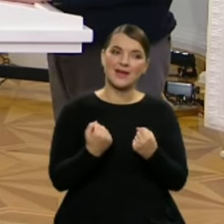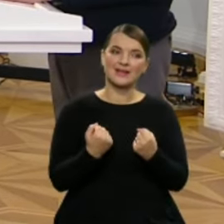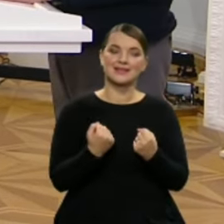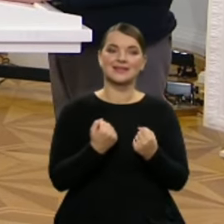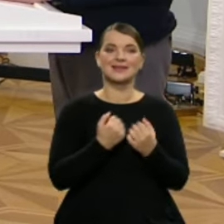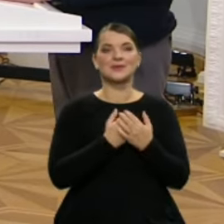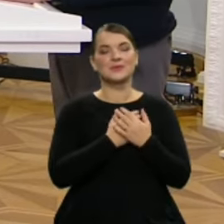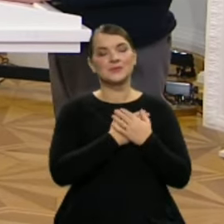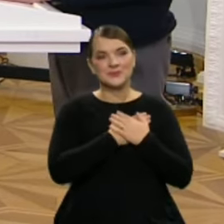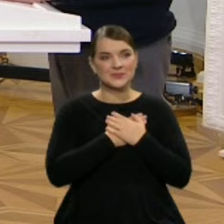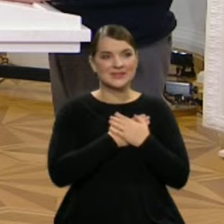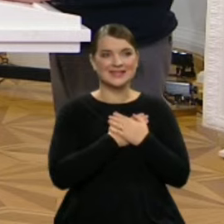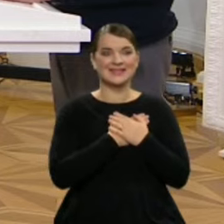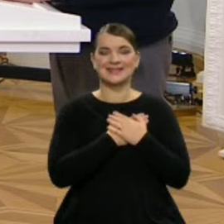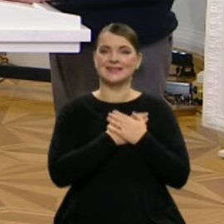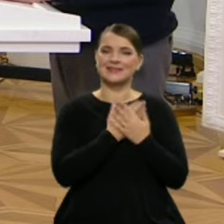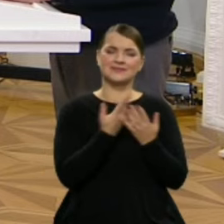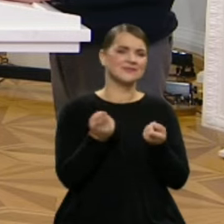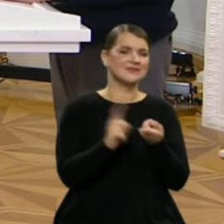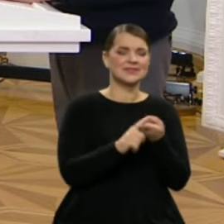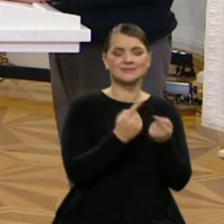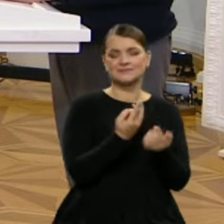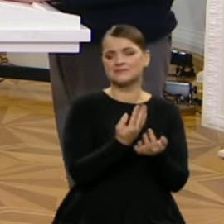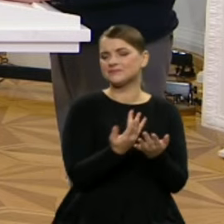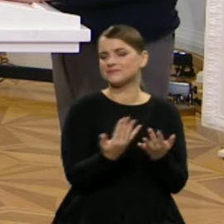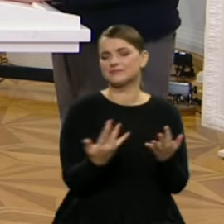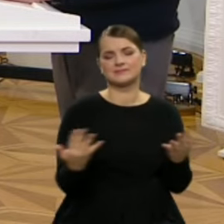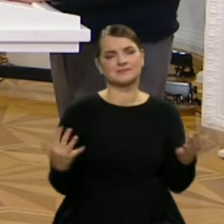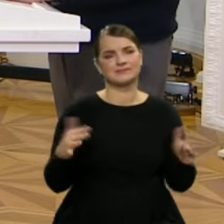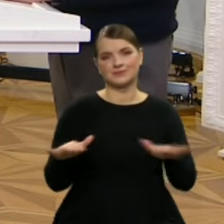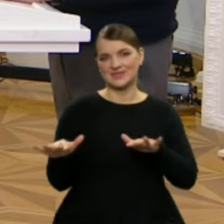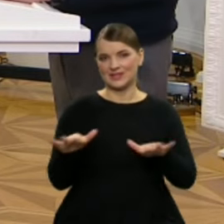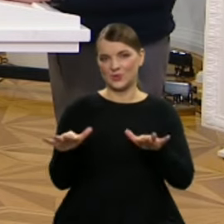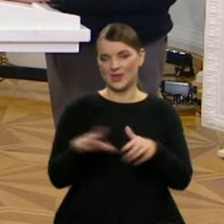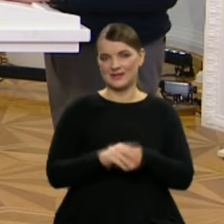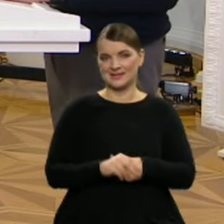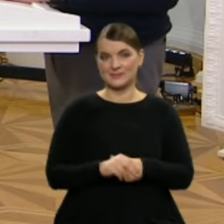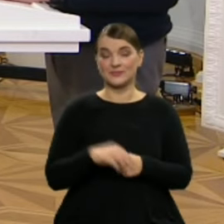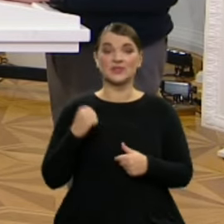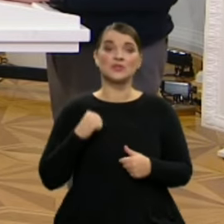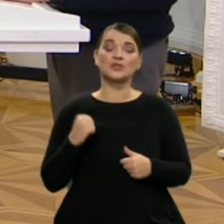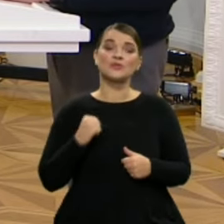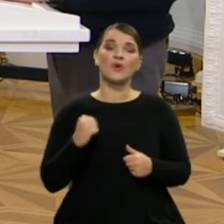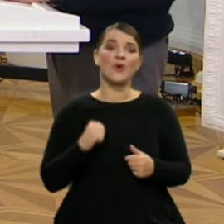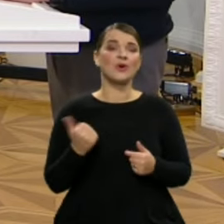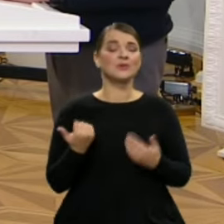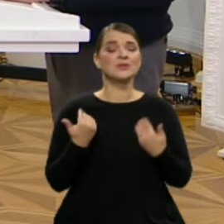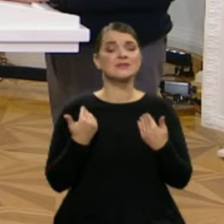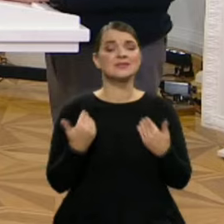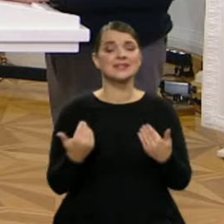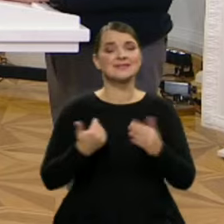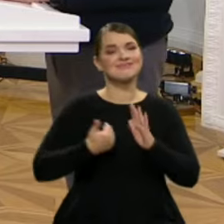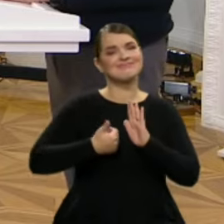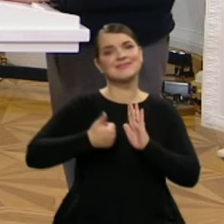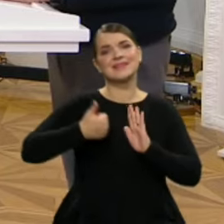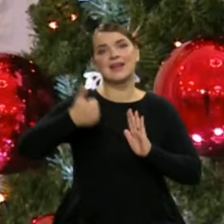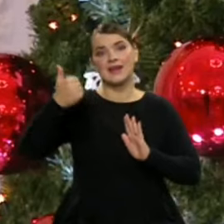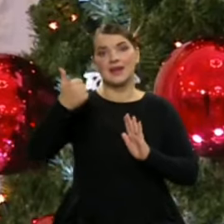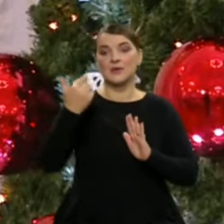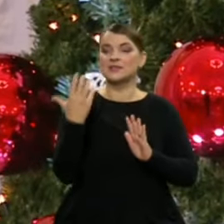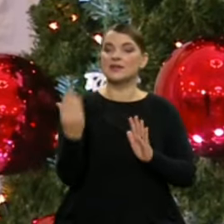situacijose, visose aplinkybėse. Tai žmonės, kurie visada linki geriausia ir kurių meilė yra